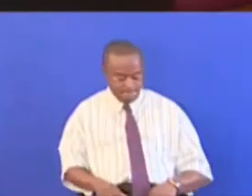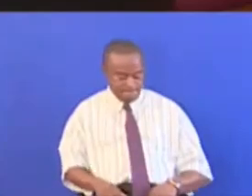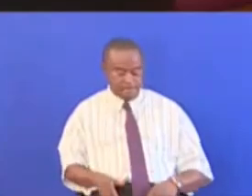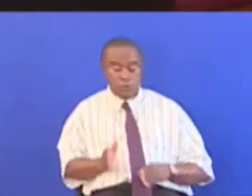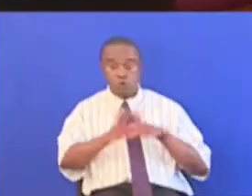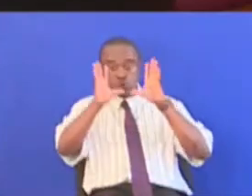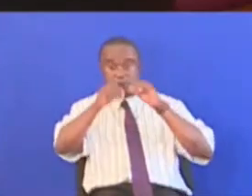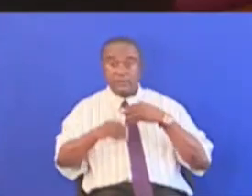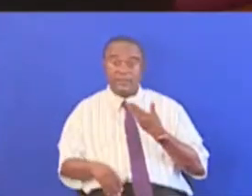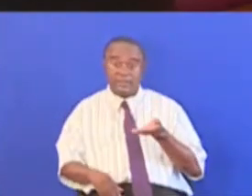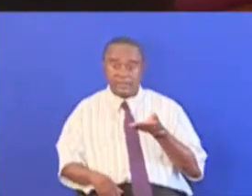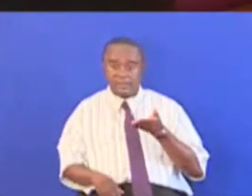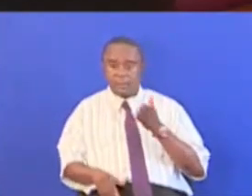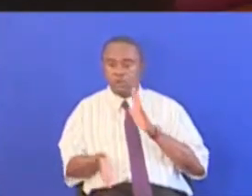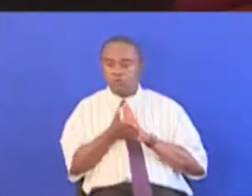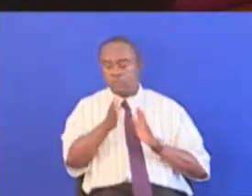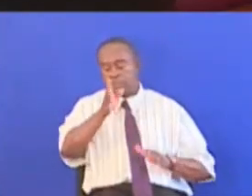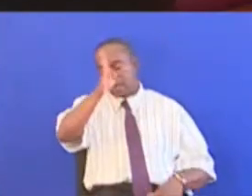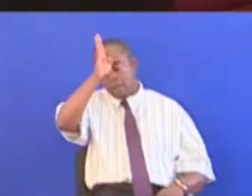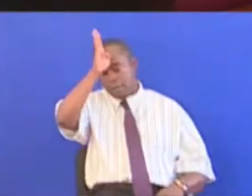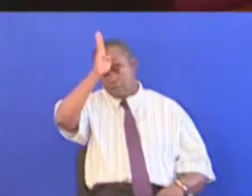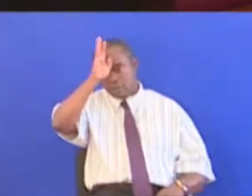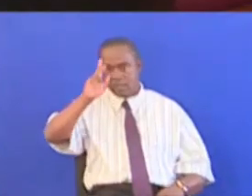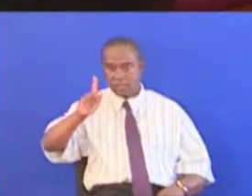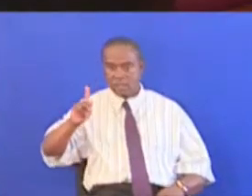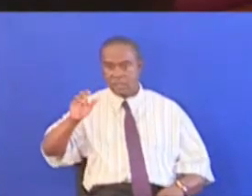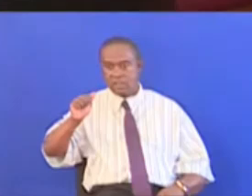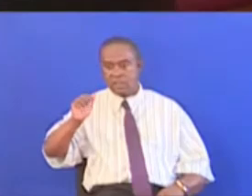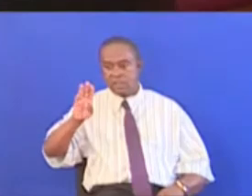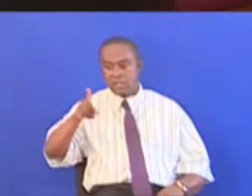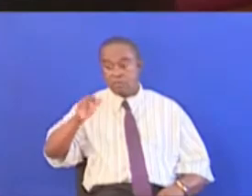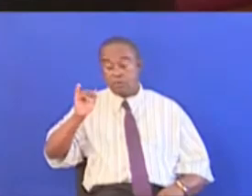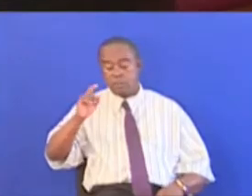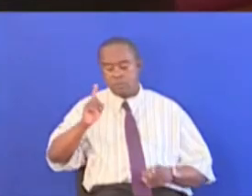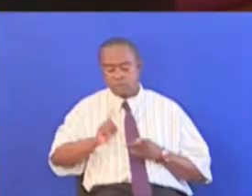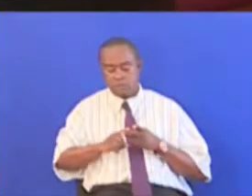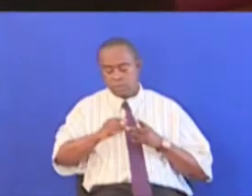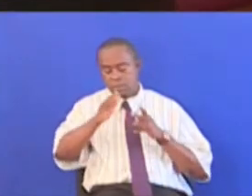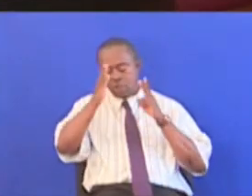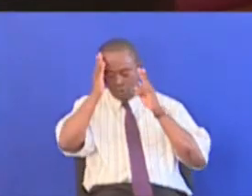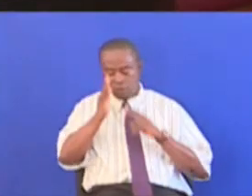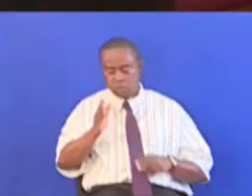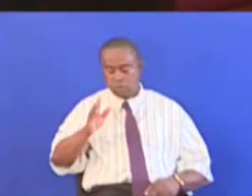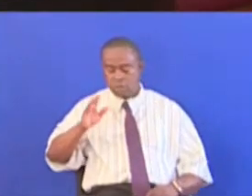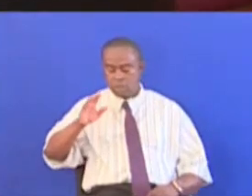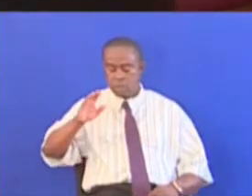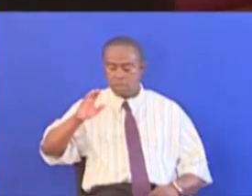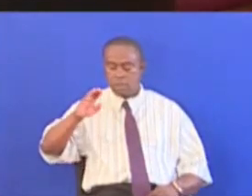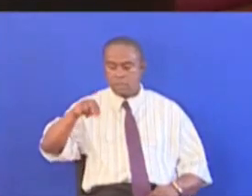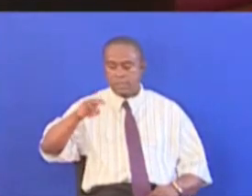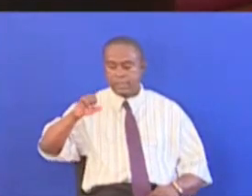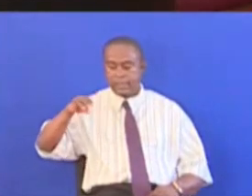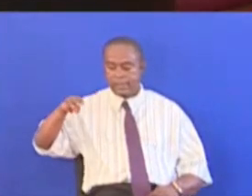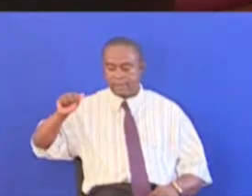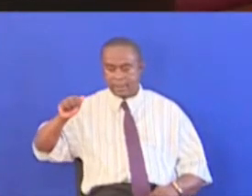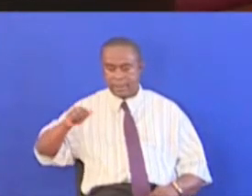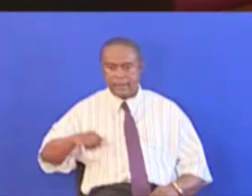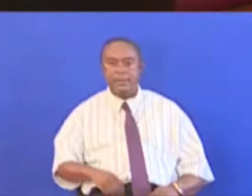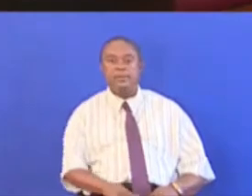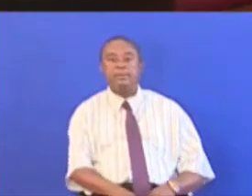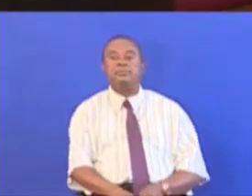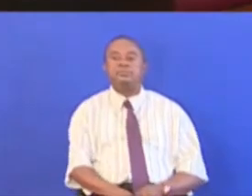taarifa hii ya leo. Tunaanza na Profesa Palamagamba John Kabudi, Mheshimiwa Neema Kichiki Rugangira, Mheshimiwa Asha Abdalla Juma, Mheshimiwa Faria